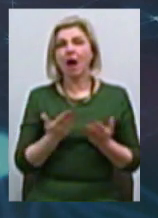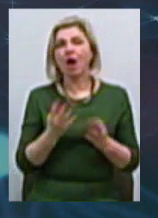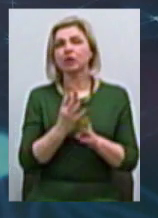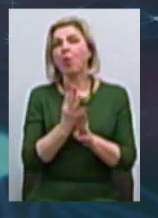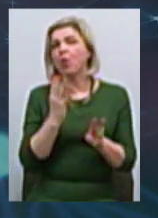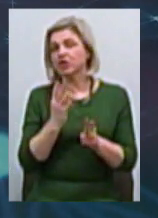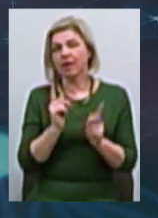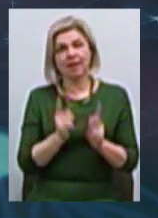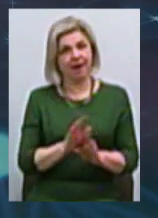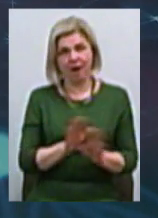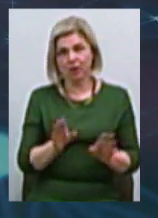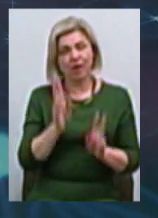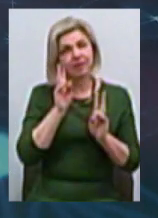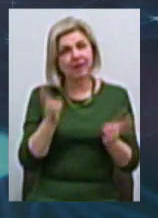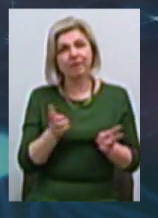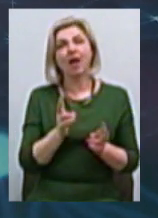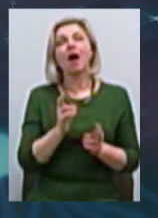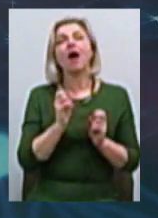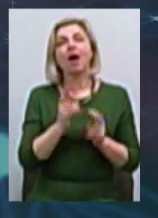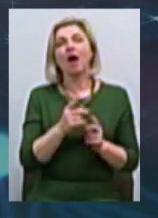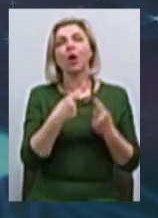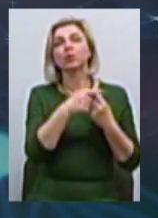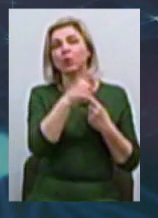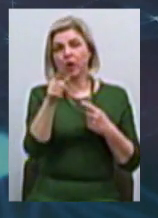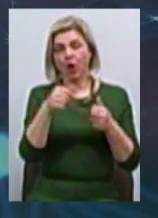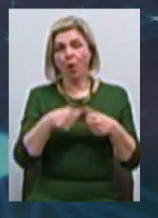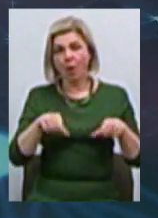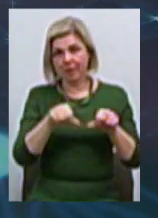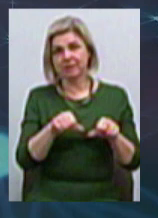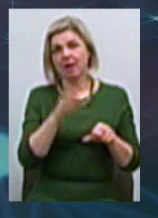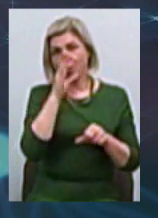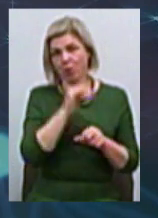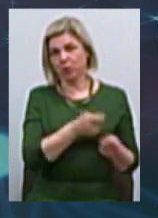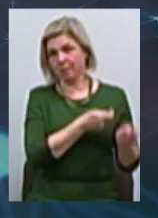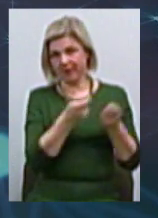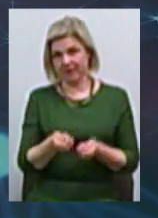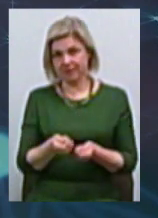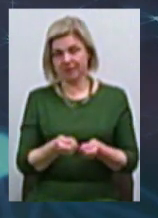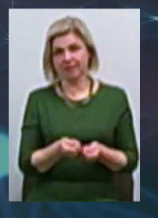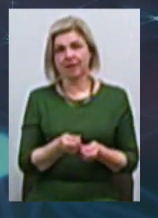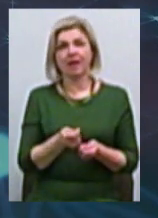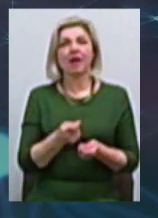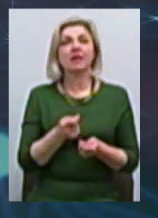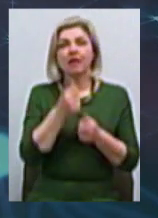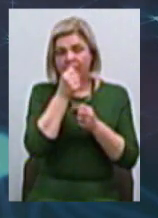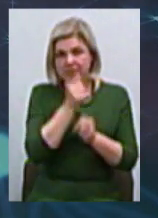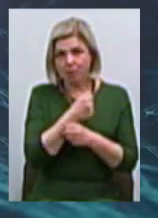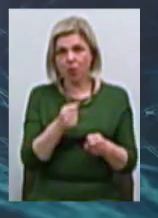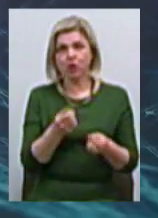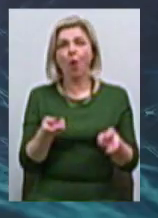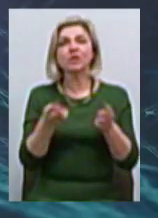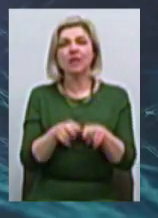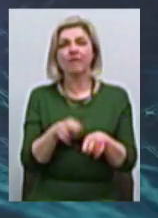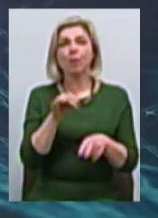що невідомо, коли кожна з дільничних комісій зможе ввести. Ми же не можемо, все-таки невозможно оставить протоколи,